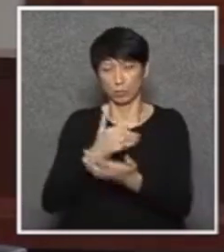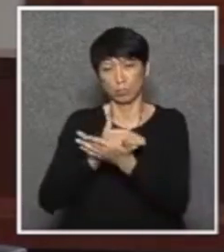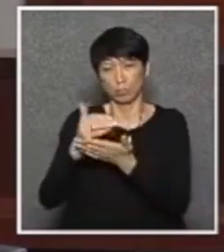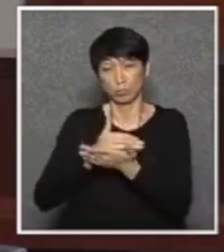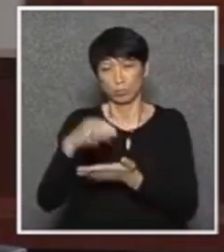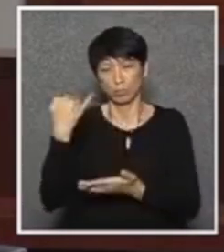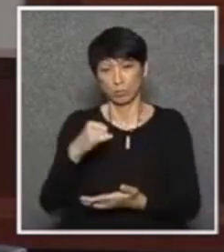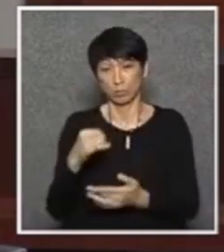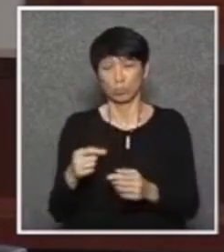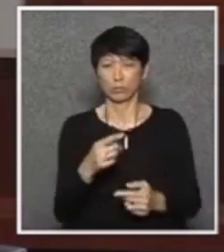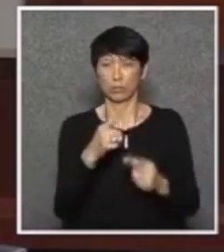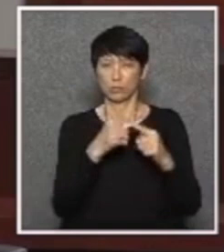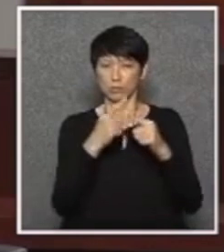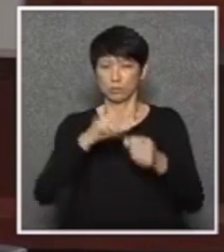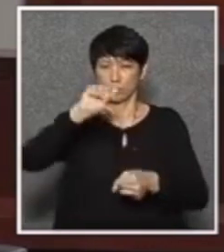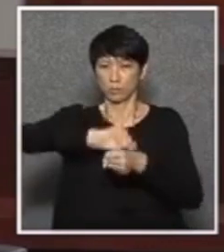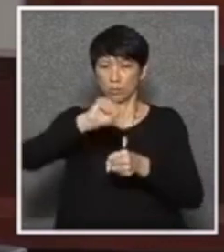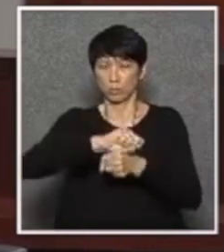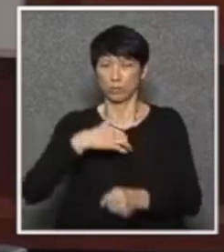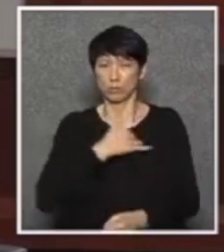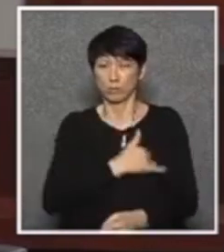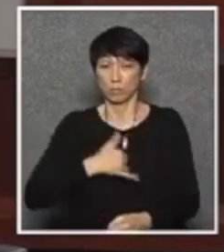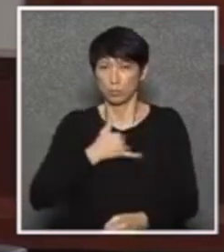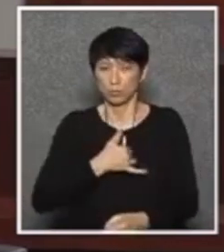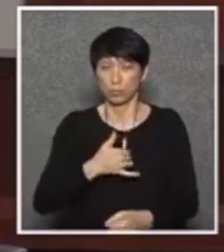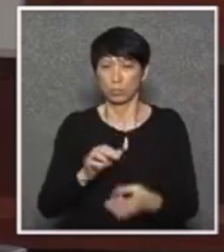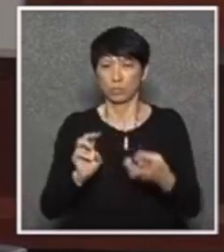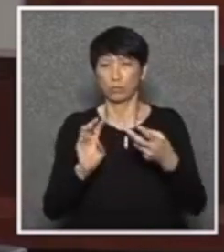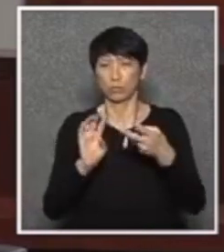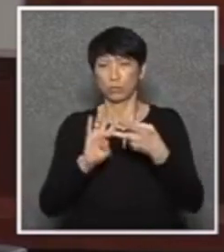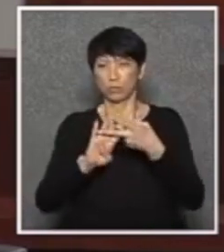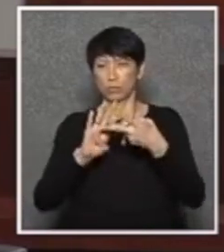懷疑你是跟這些媒體沆瀣一氣，